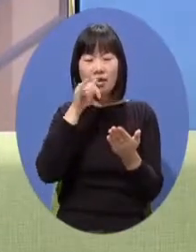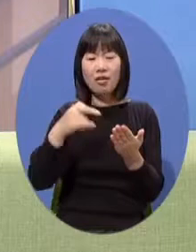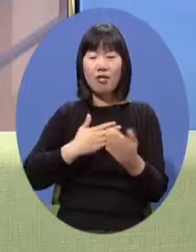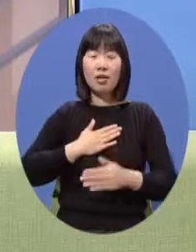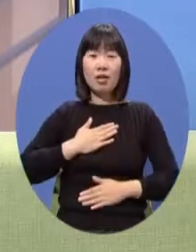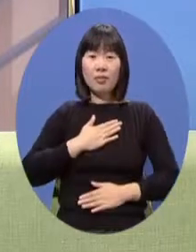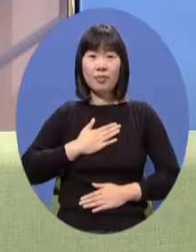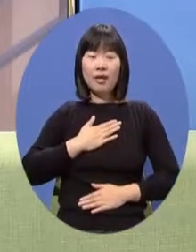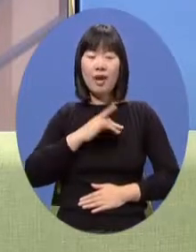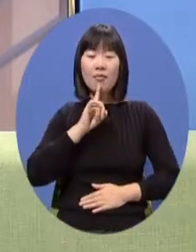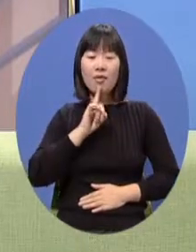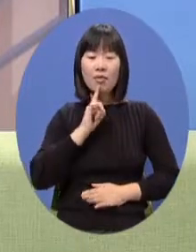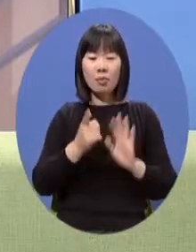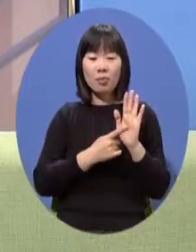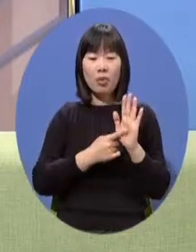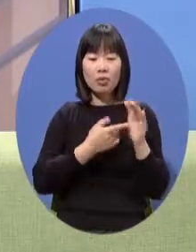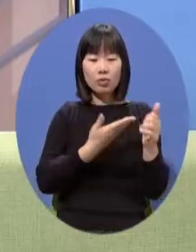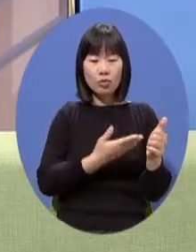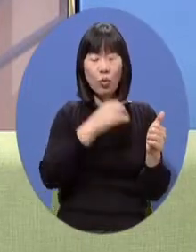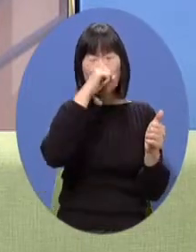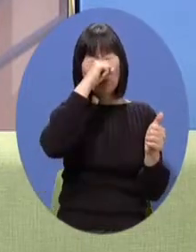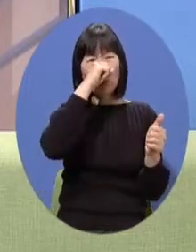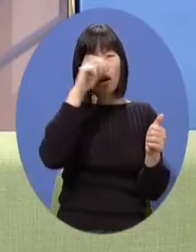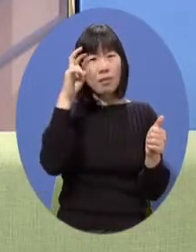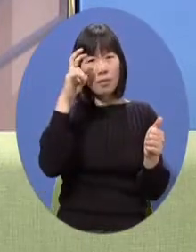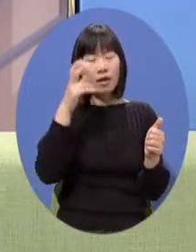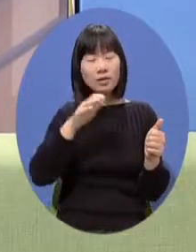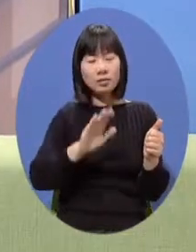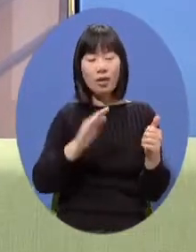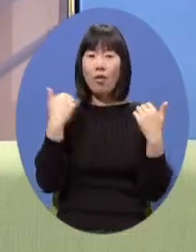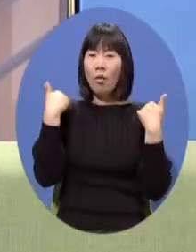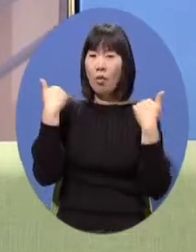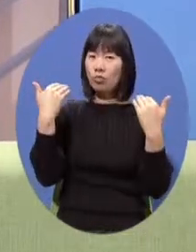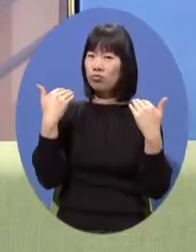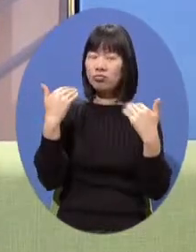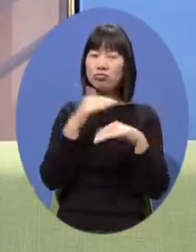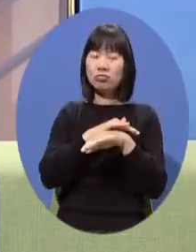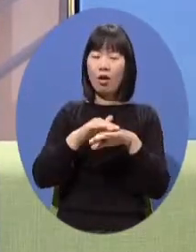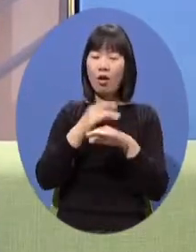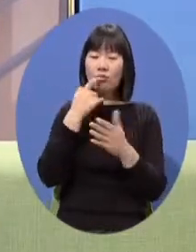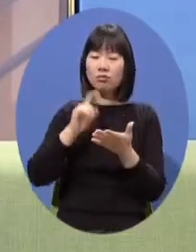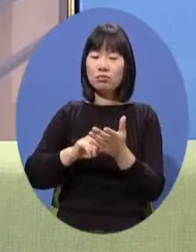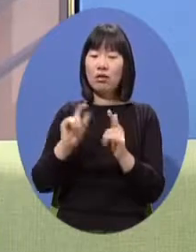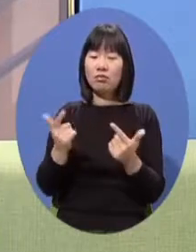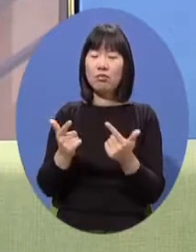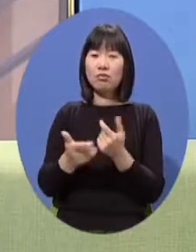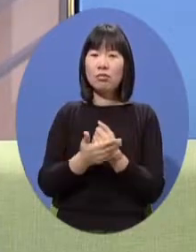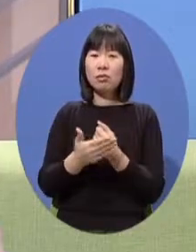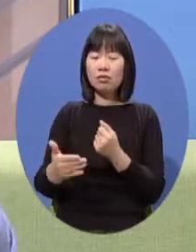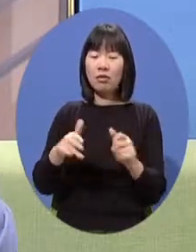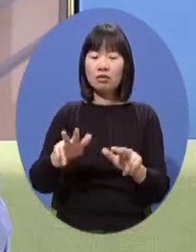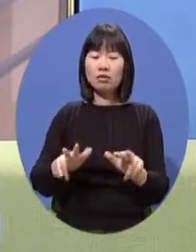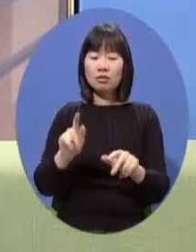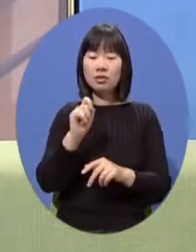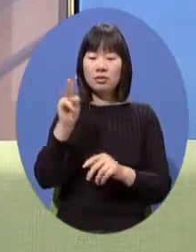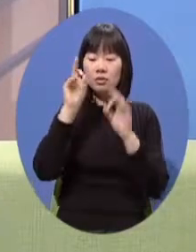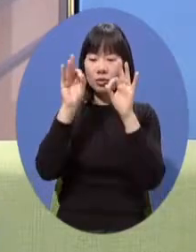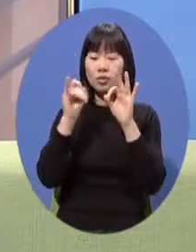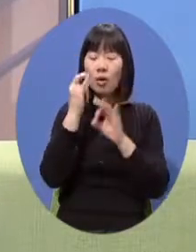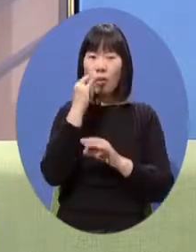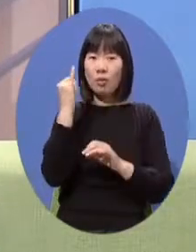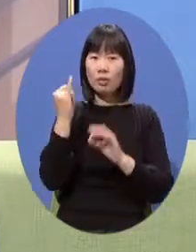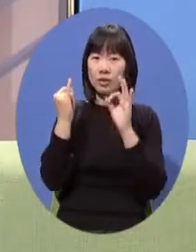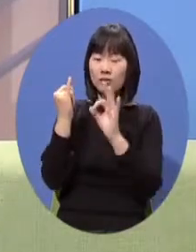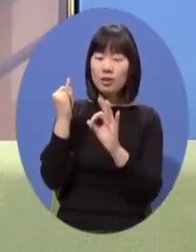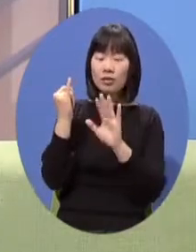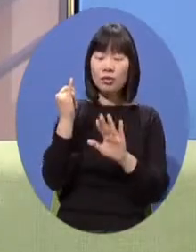감정을 말로 표현하면 참 좋을 텐데 이건 어른들도 하기 어려운 일 아니겠습니까? 지금 뭐 TV 보시는 어머님들이나